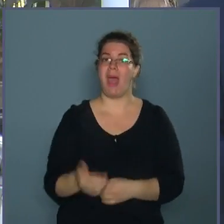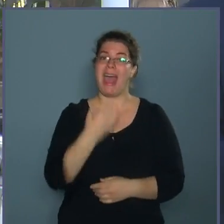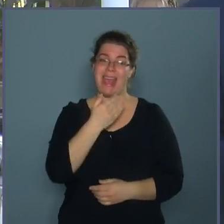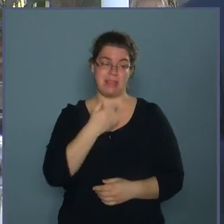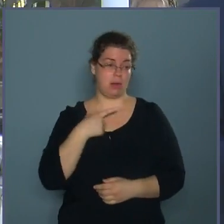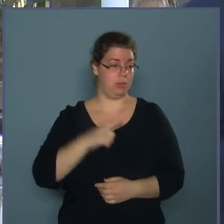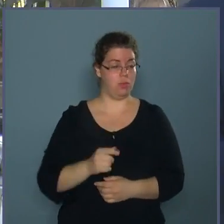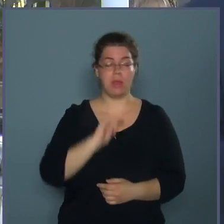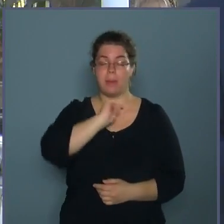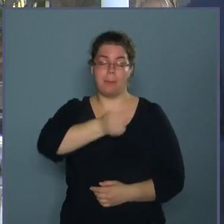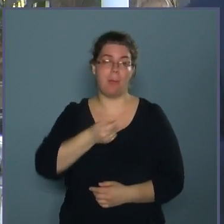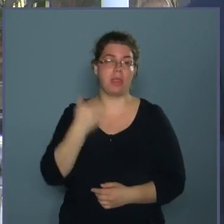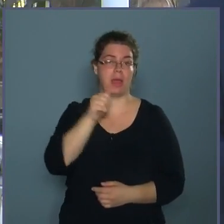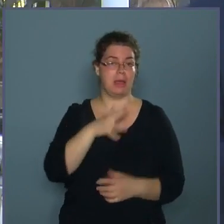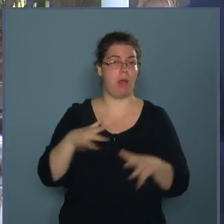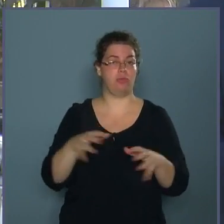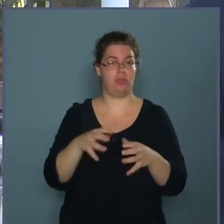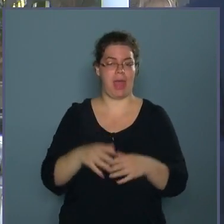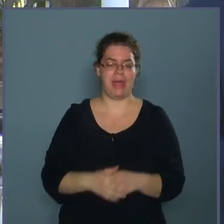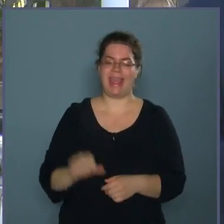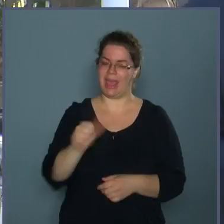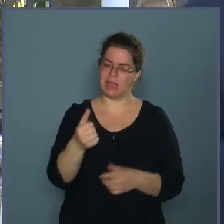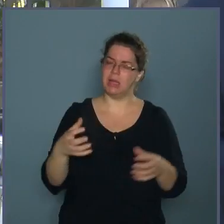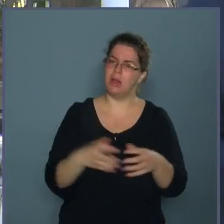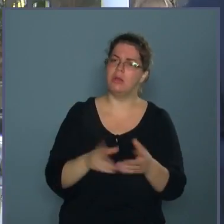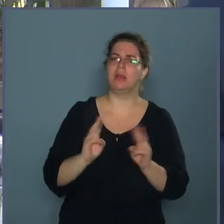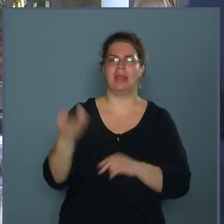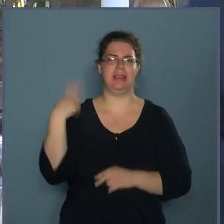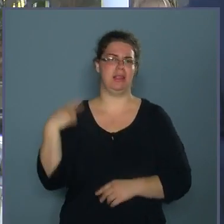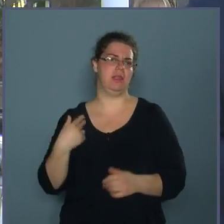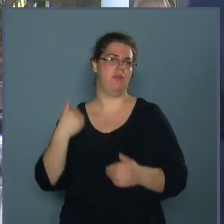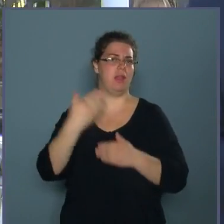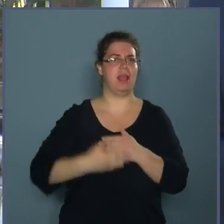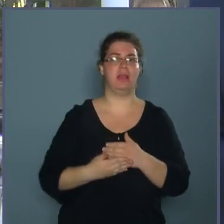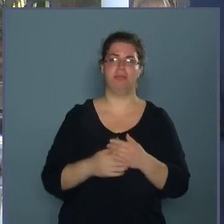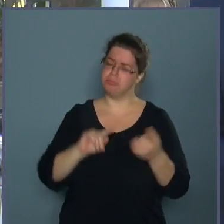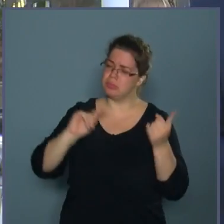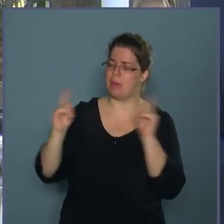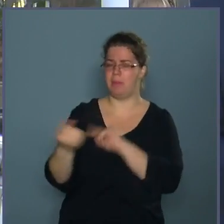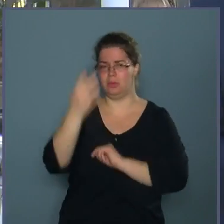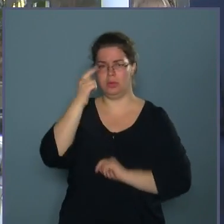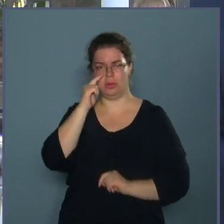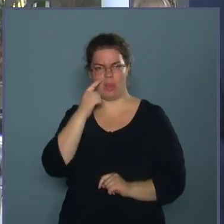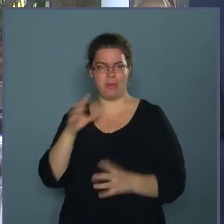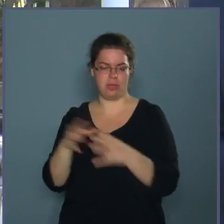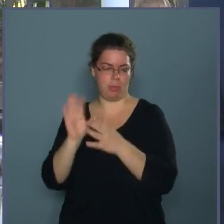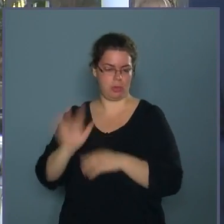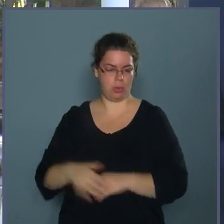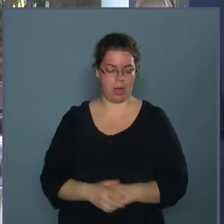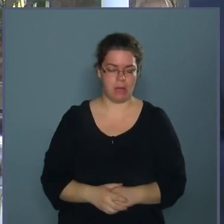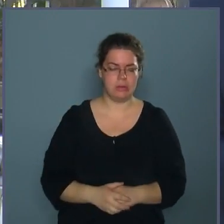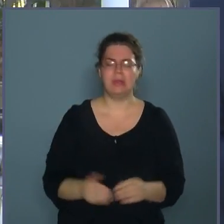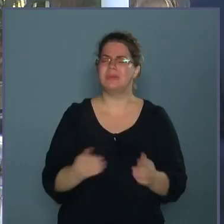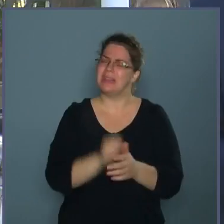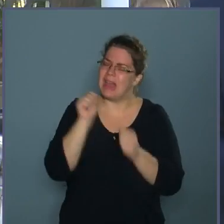magyar néphadsereg egyetlen alakulata, amelyik tisztjeivel az élén szembefordult a szovjet csapatokkal. Azt még